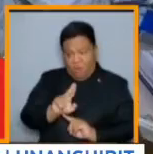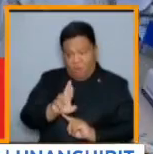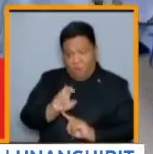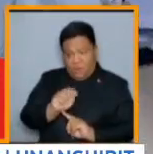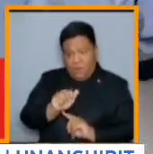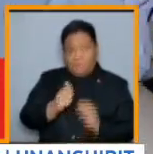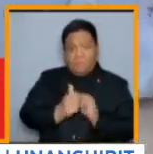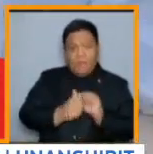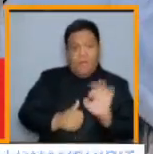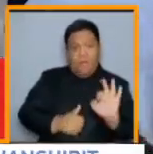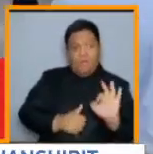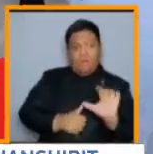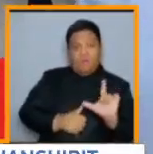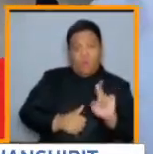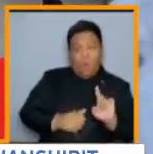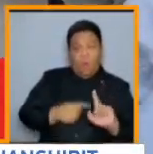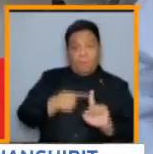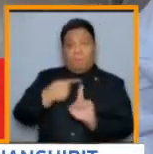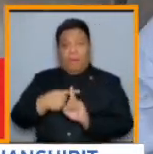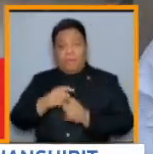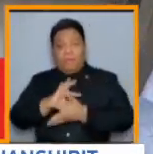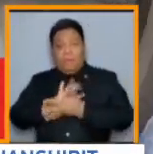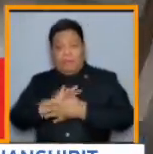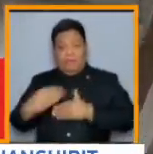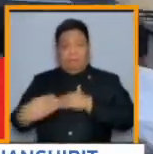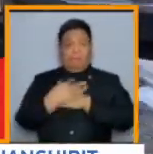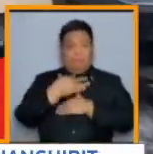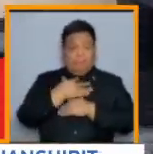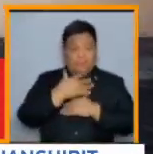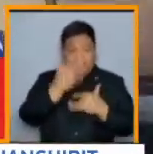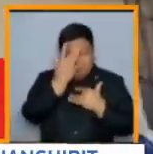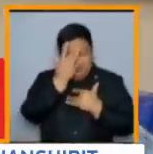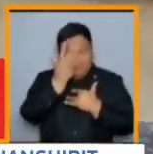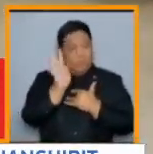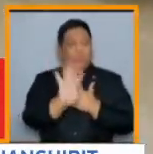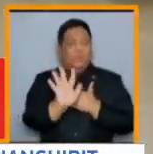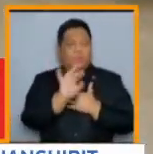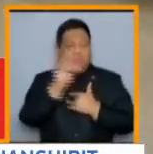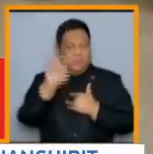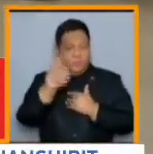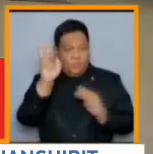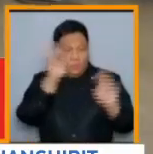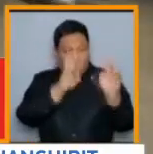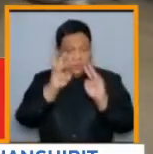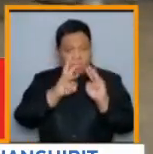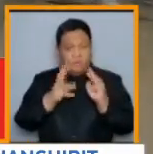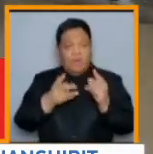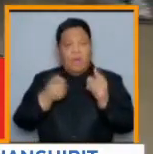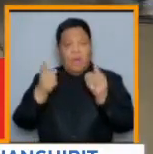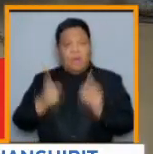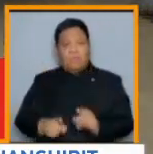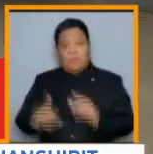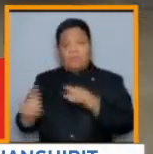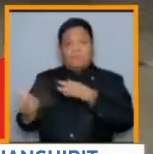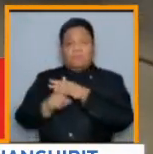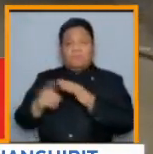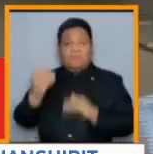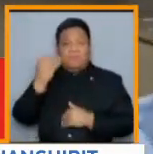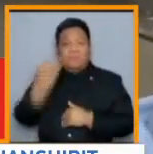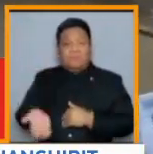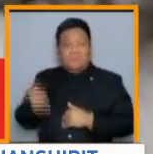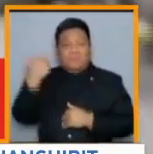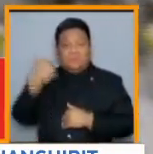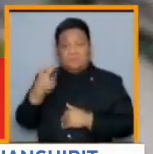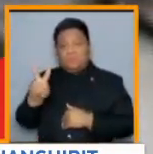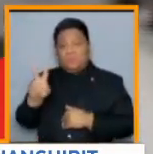kapag na-expose sa dalawang pathogens ang isang tao. Gaya raw ng nangyari sa unang naitalang COVID-19 death sa Pilipinas noong 2020 na isang